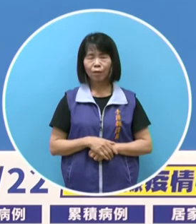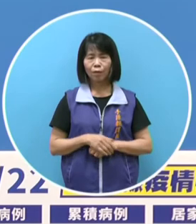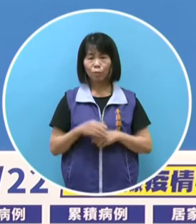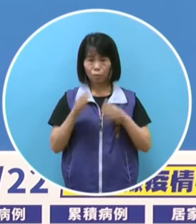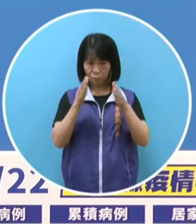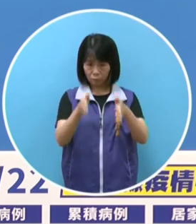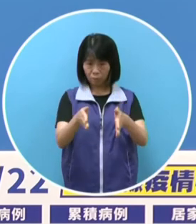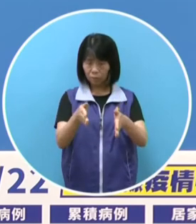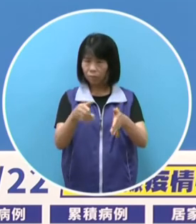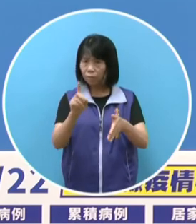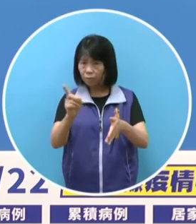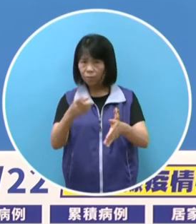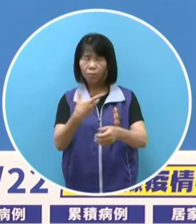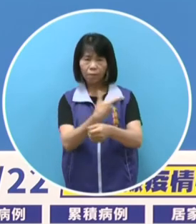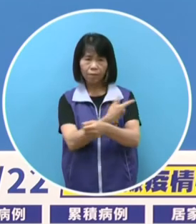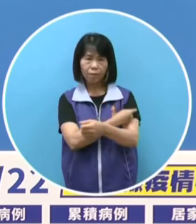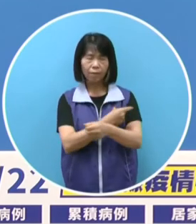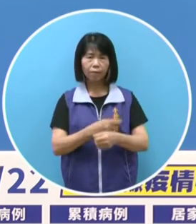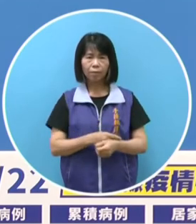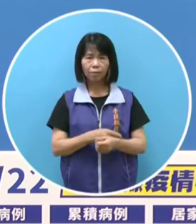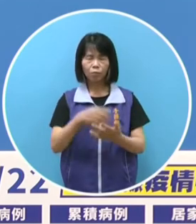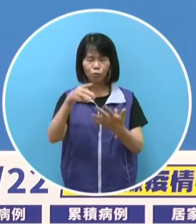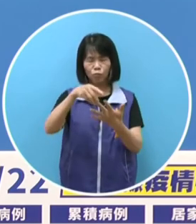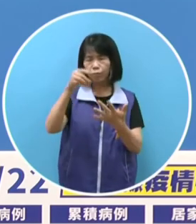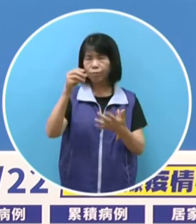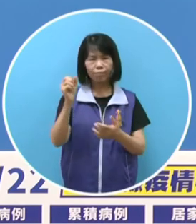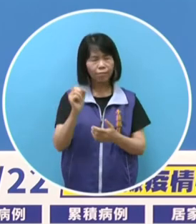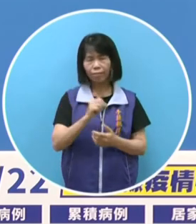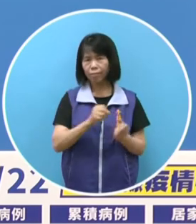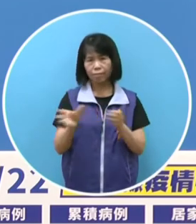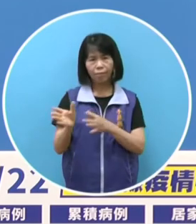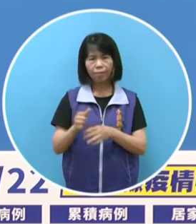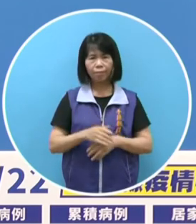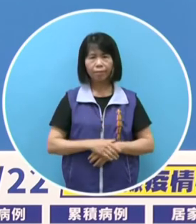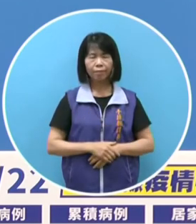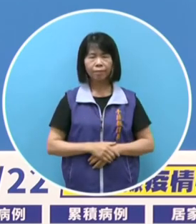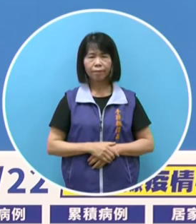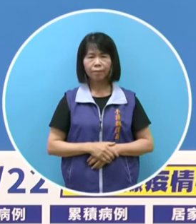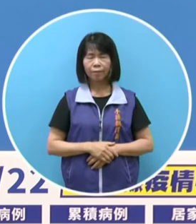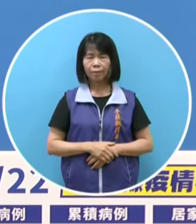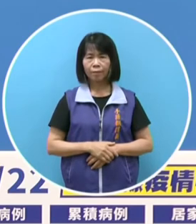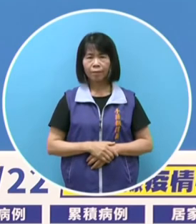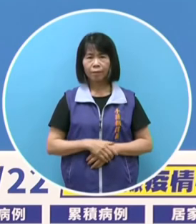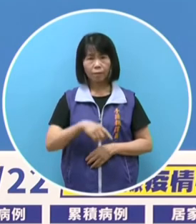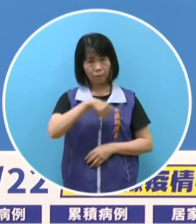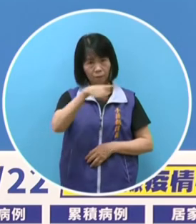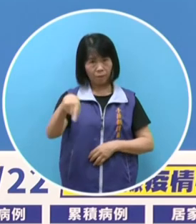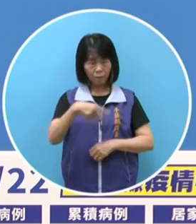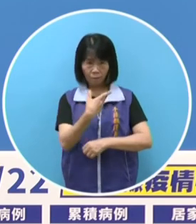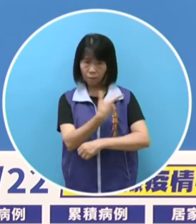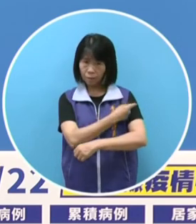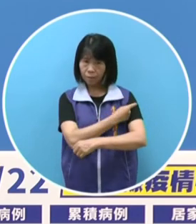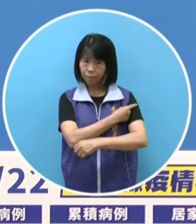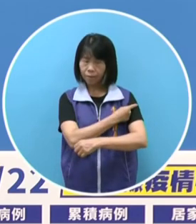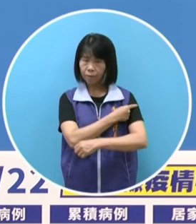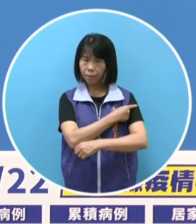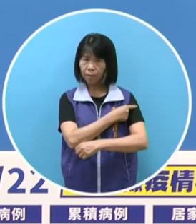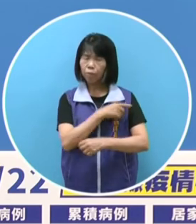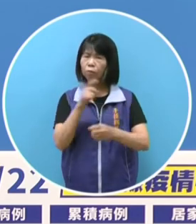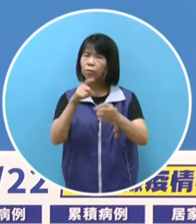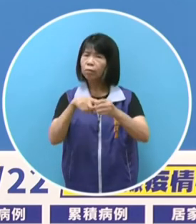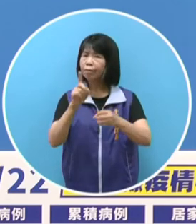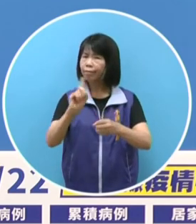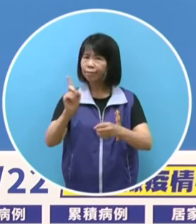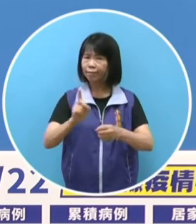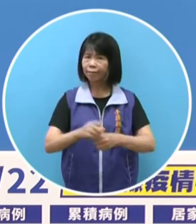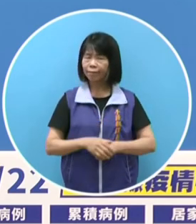施打这个任何一种疫苗。大家来施打这个疫苗为的是什